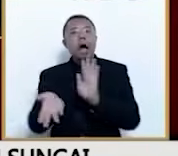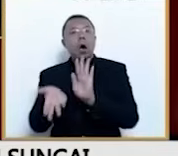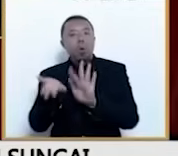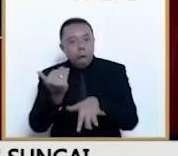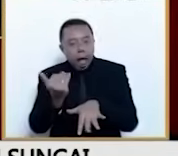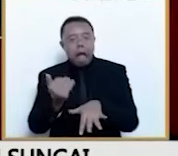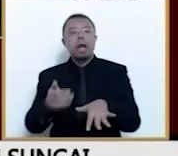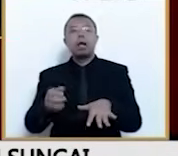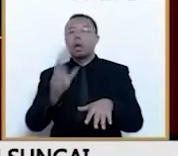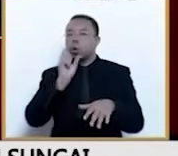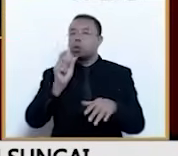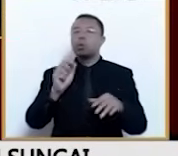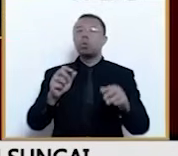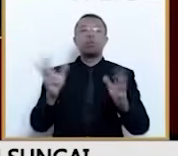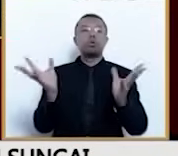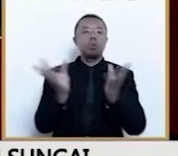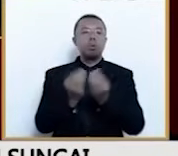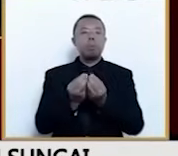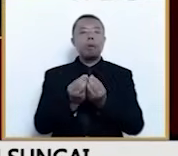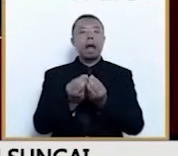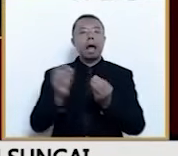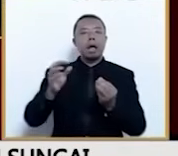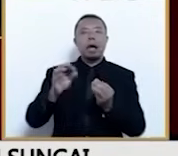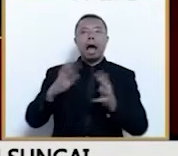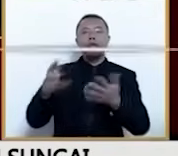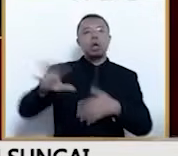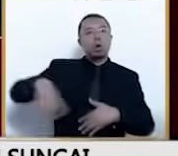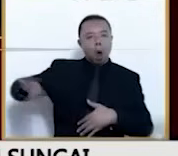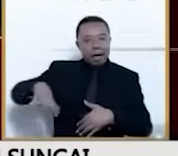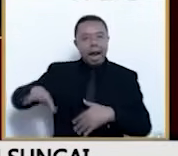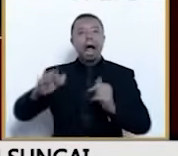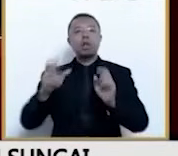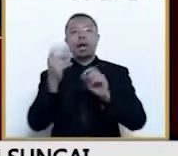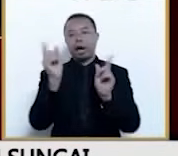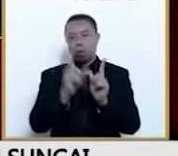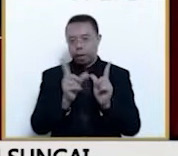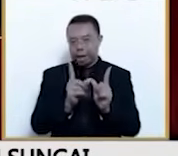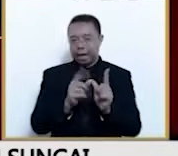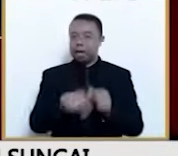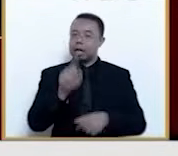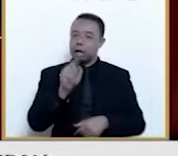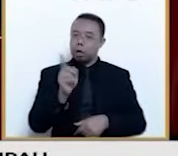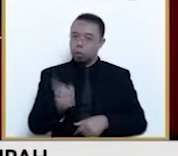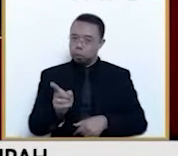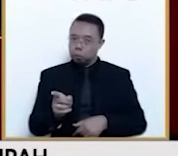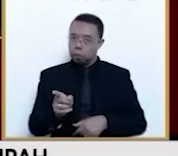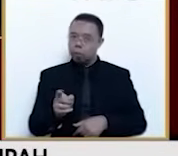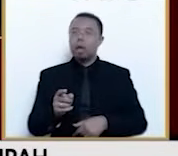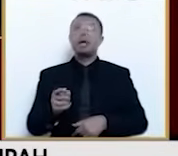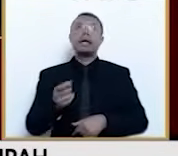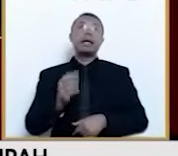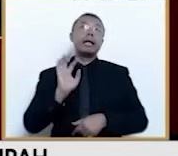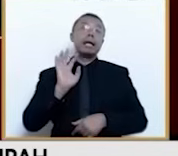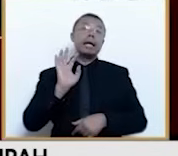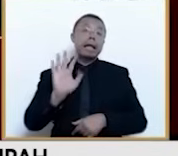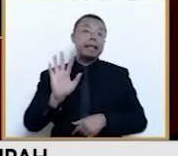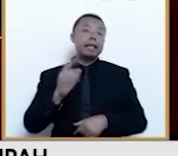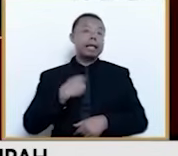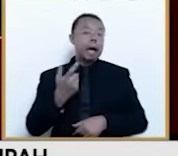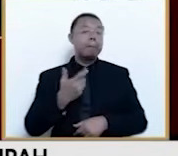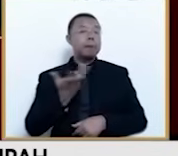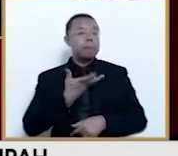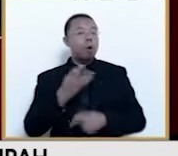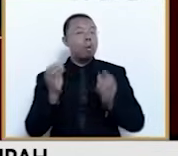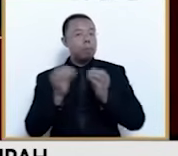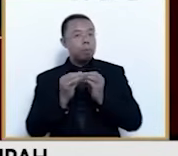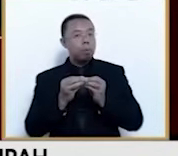dilakukan dalam skala rumah tangga RT maupun RW. Oleh karena itu, kami nanti mengatasi